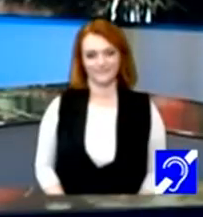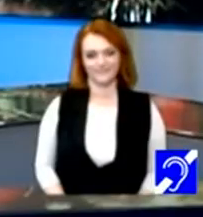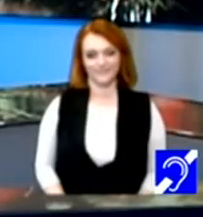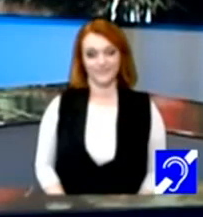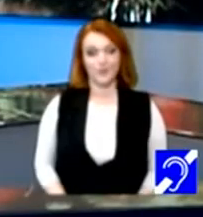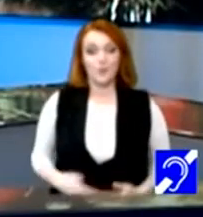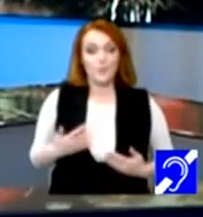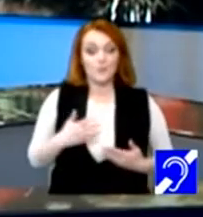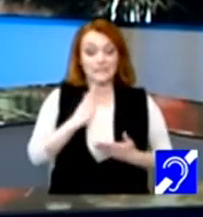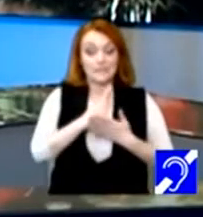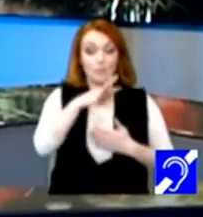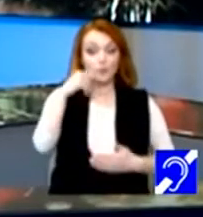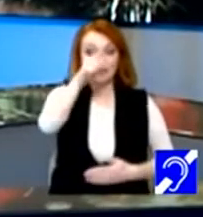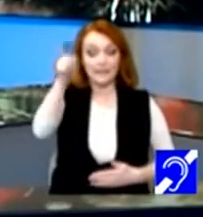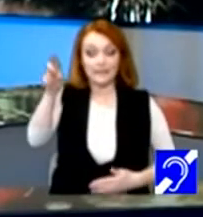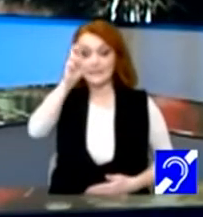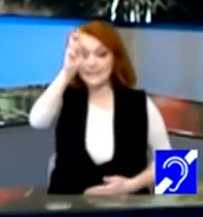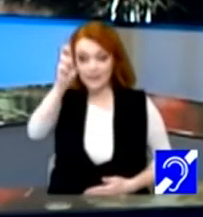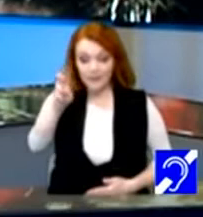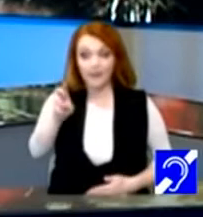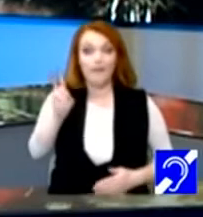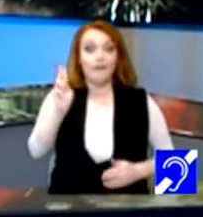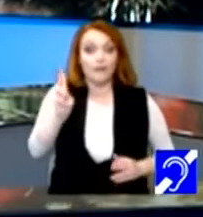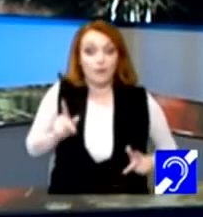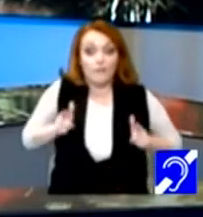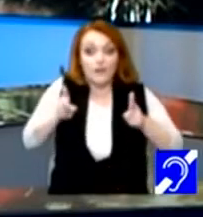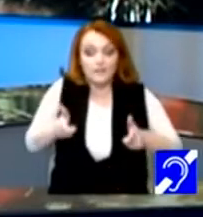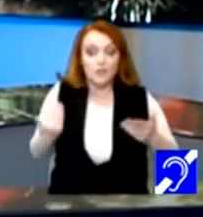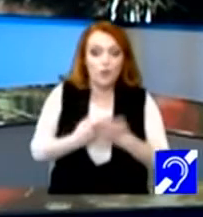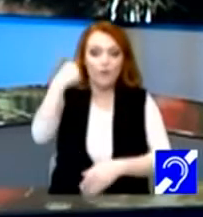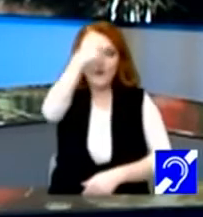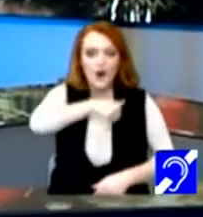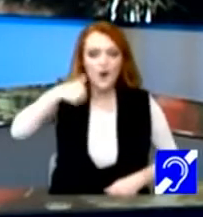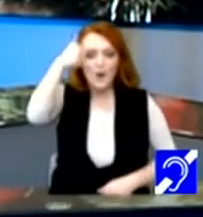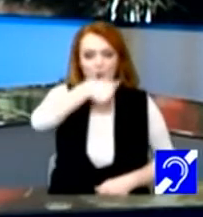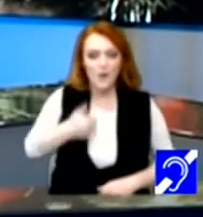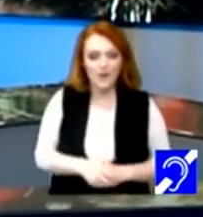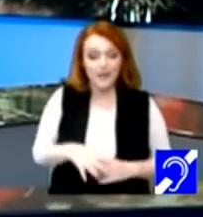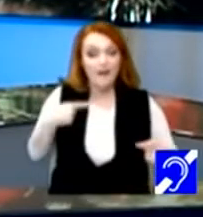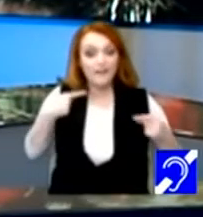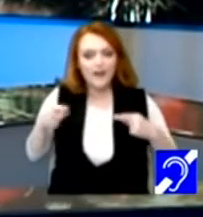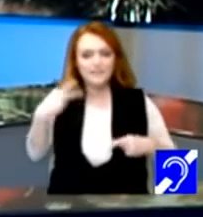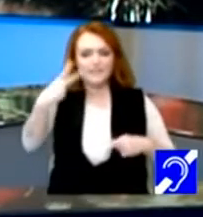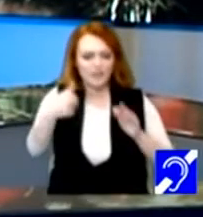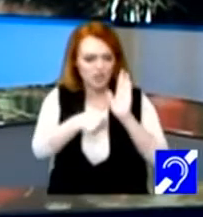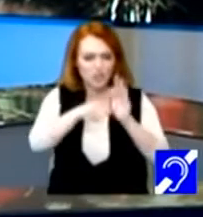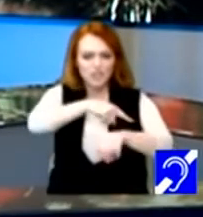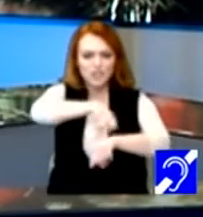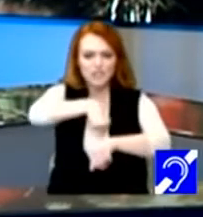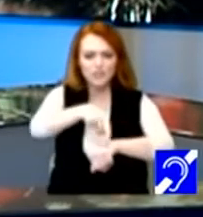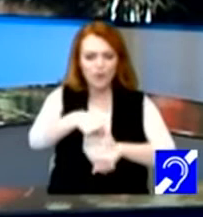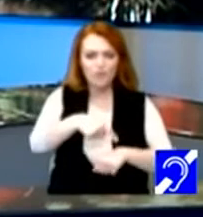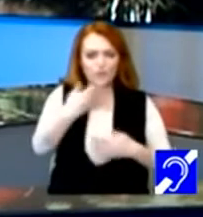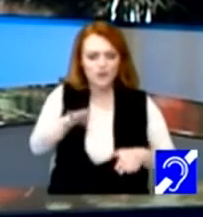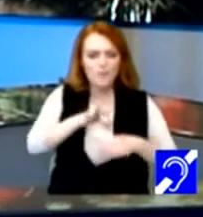De câteva ore bune, mai multe țări din zona Pacificului au intrat în noul an. Într-un interval de 26 de ore este revelion în